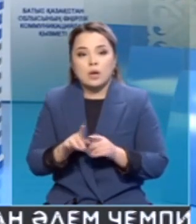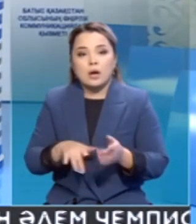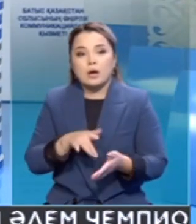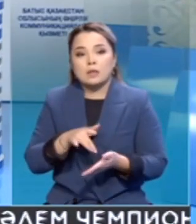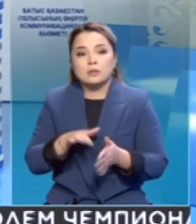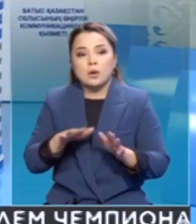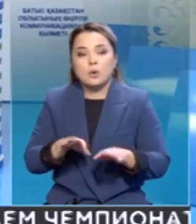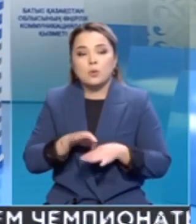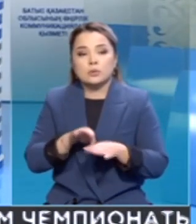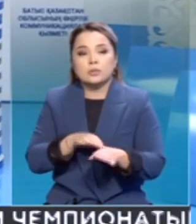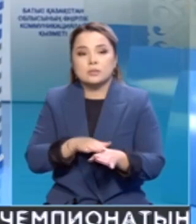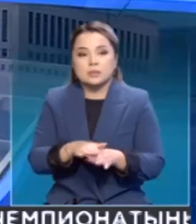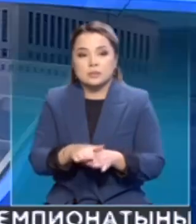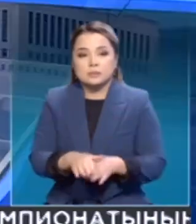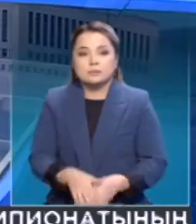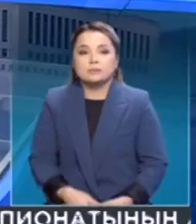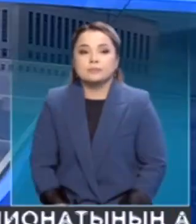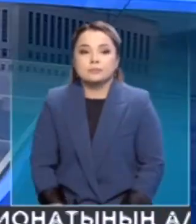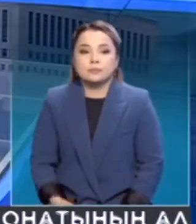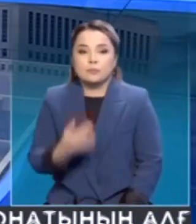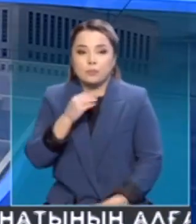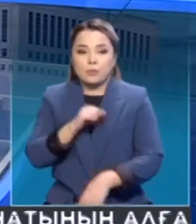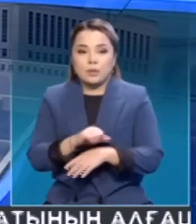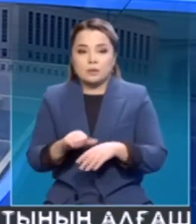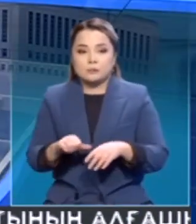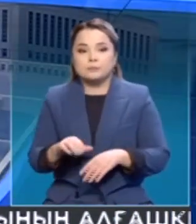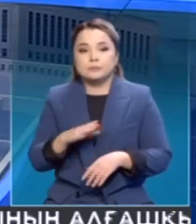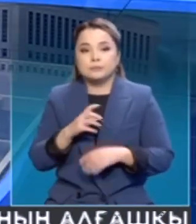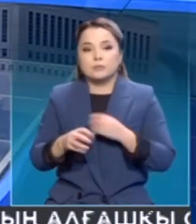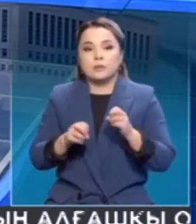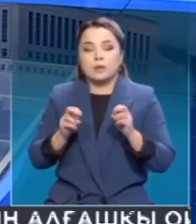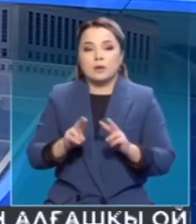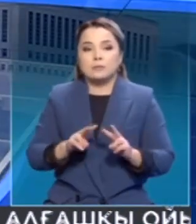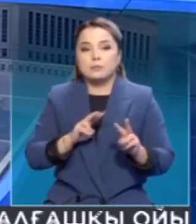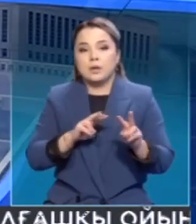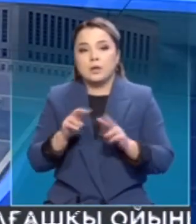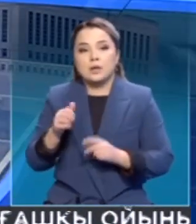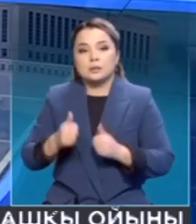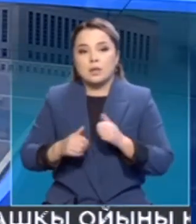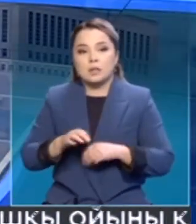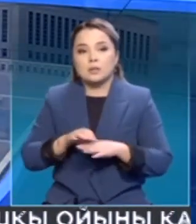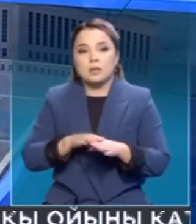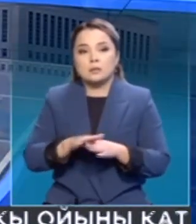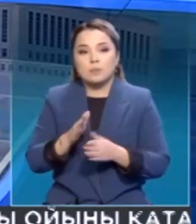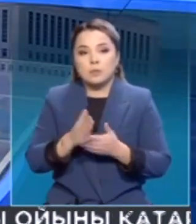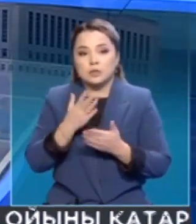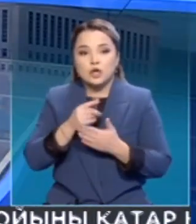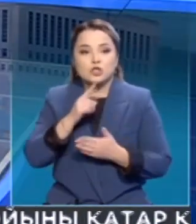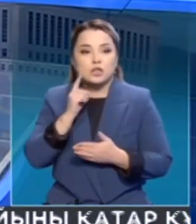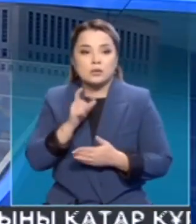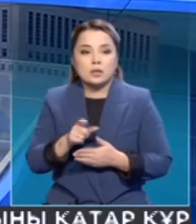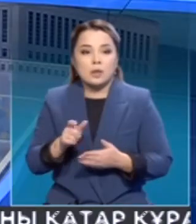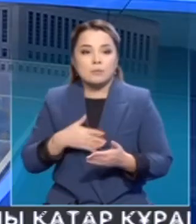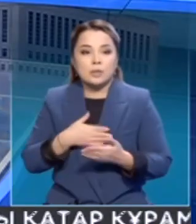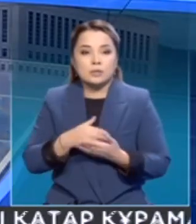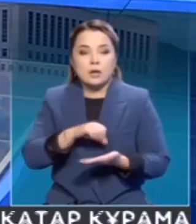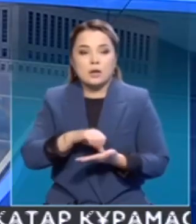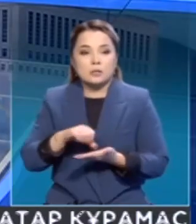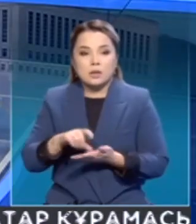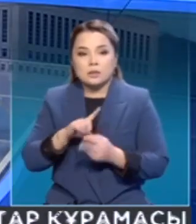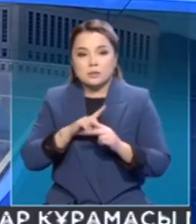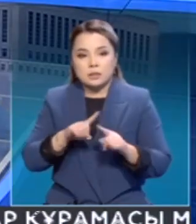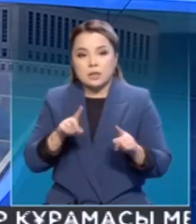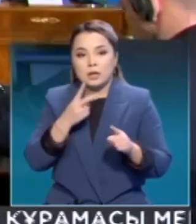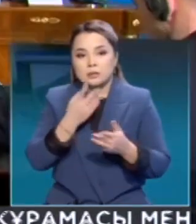қаламызда өткізілді. Шетелден келген халықаралық байқаушылар кешегі өткен сайлауда жастардың белсенді қатысқанын ерекше